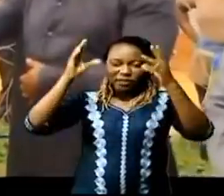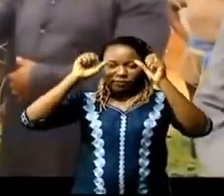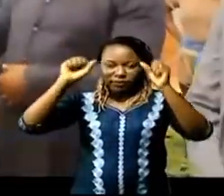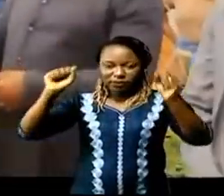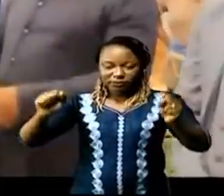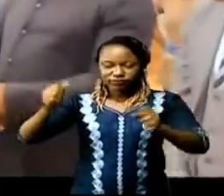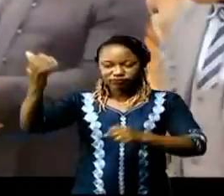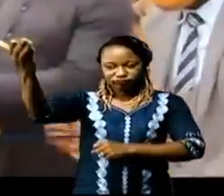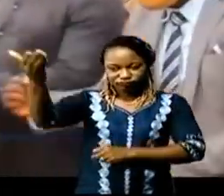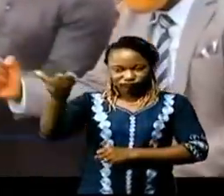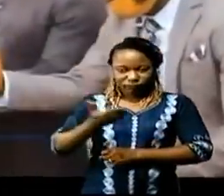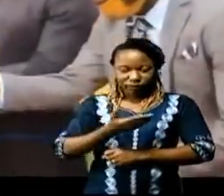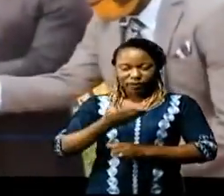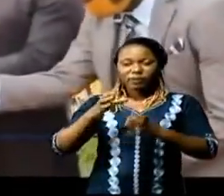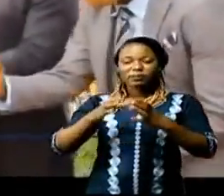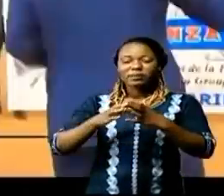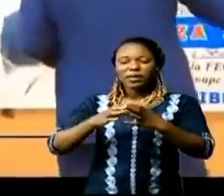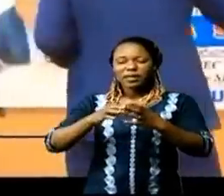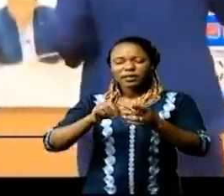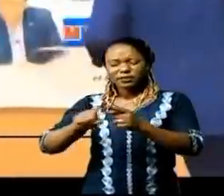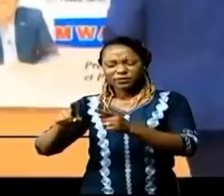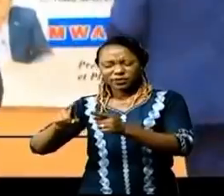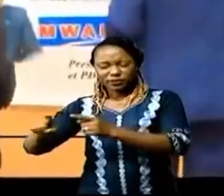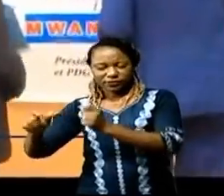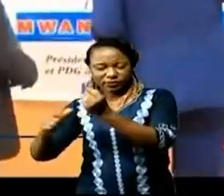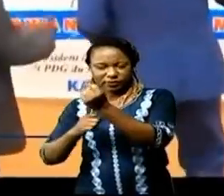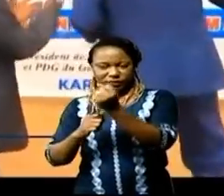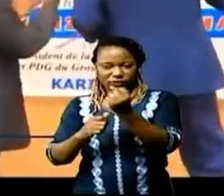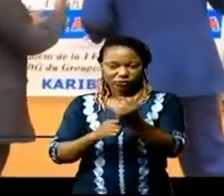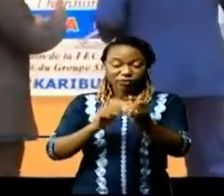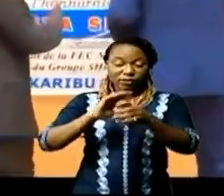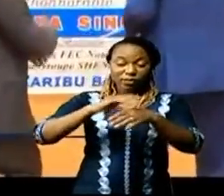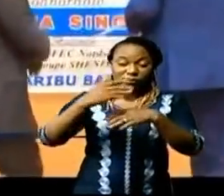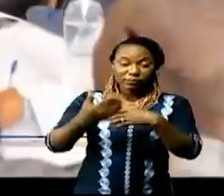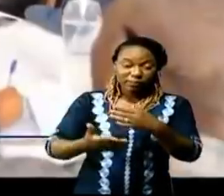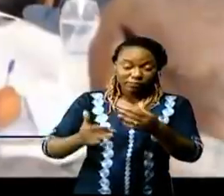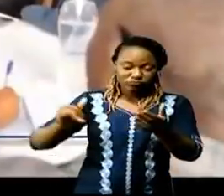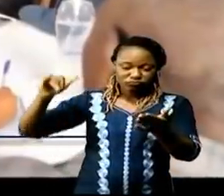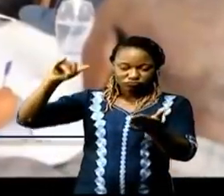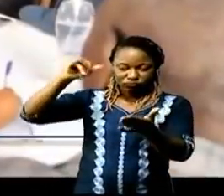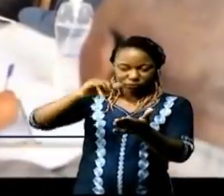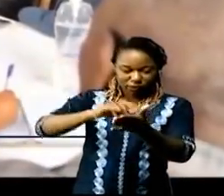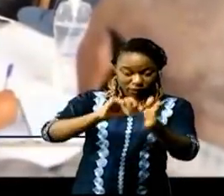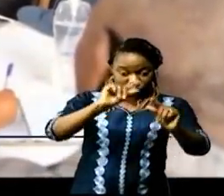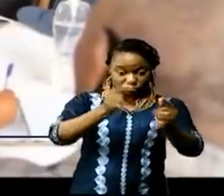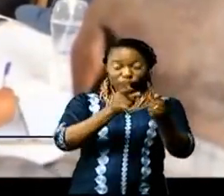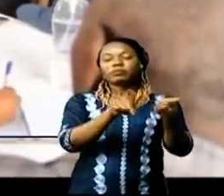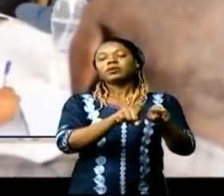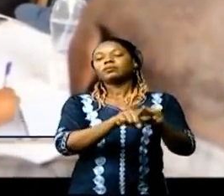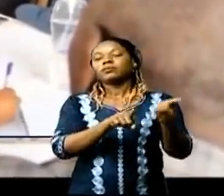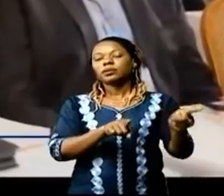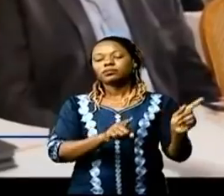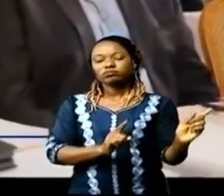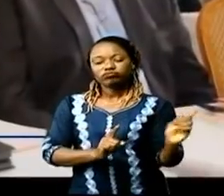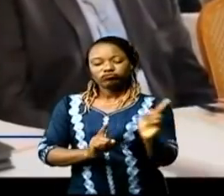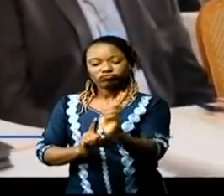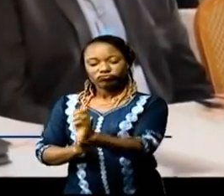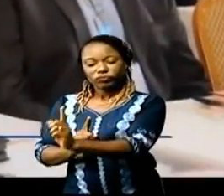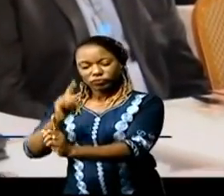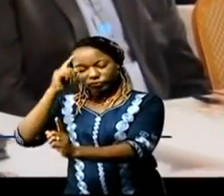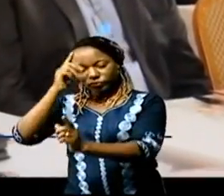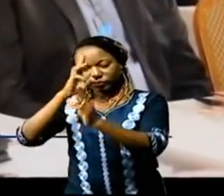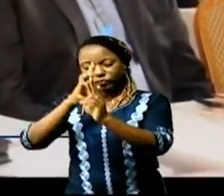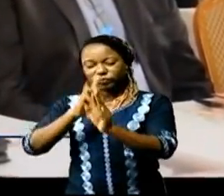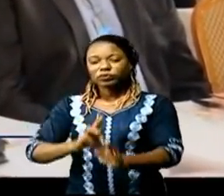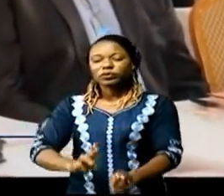pied de l'avion par quelques opérateurs économiques. Après l'aéroport, la délégation est allée présenter ses